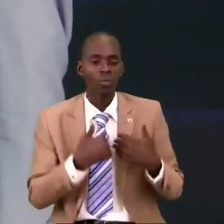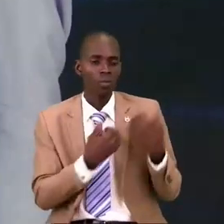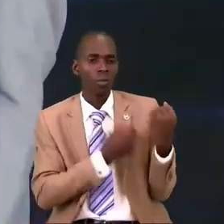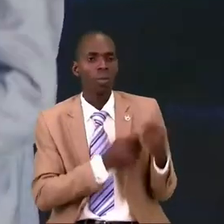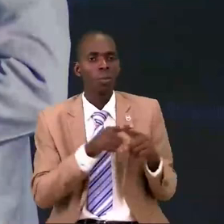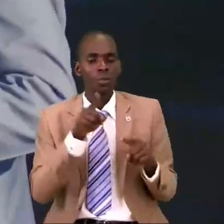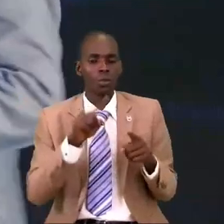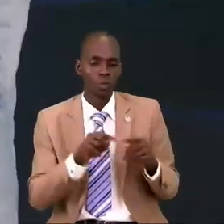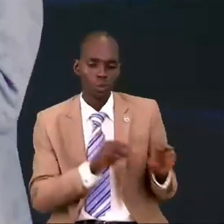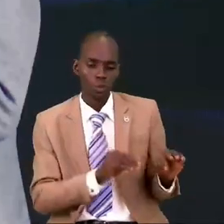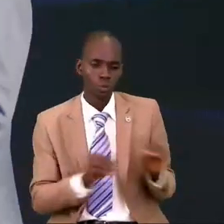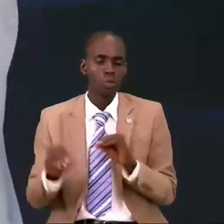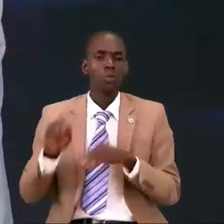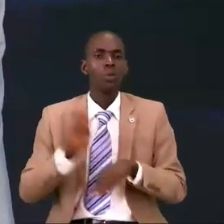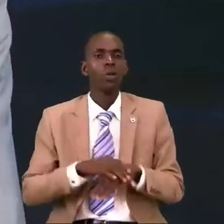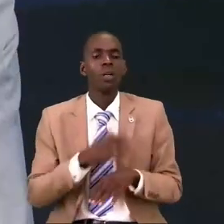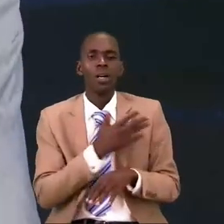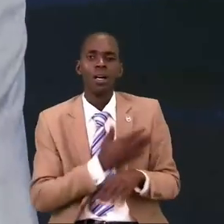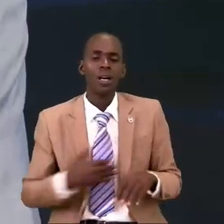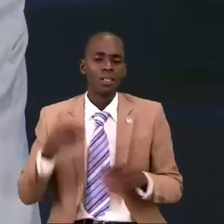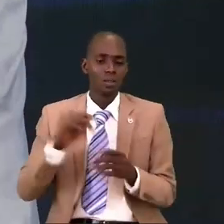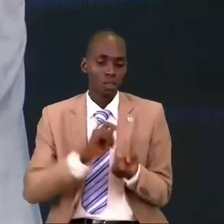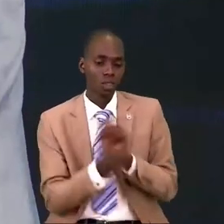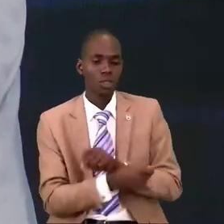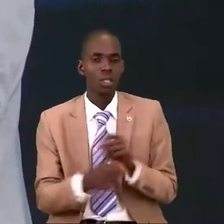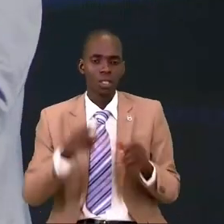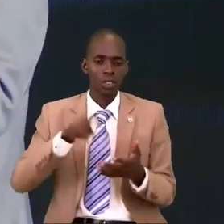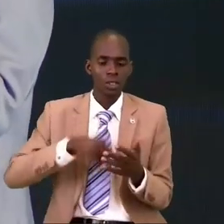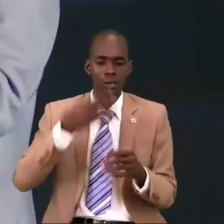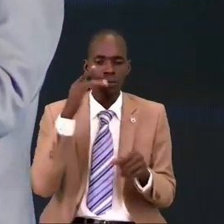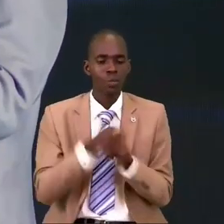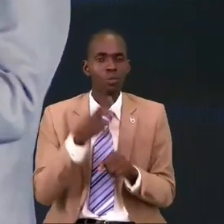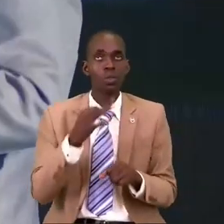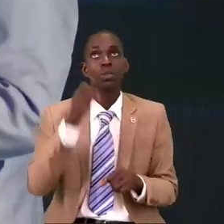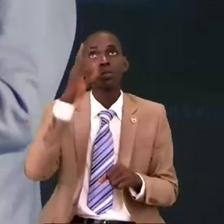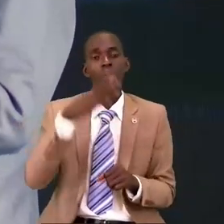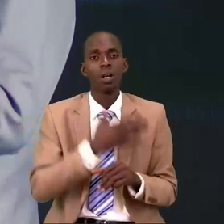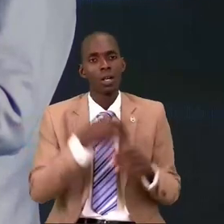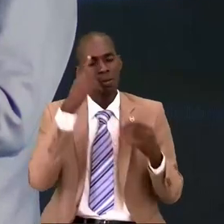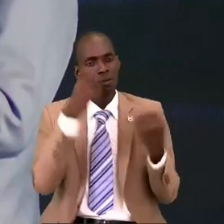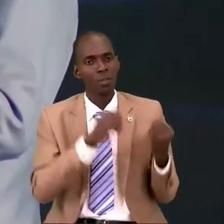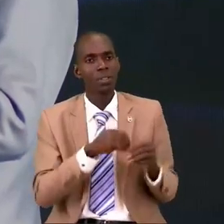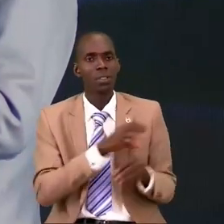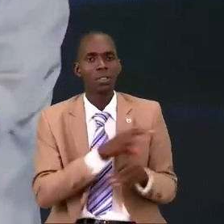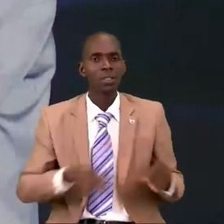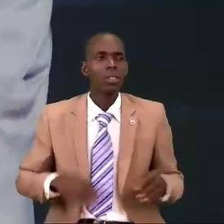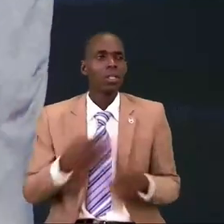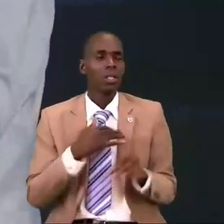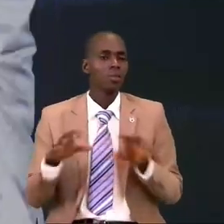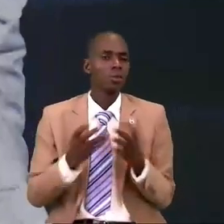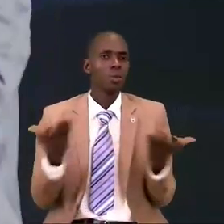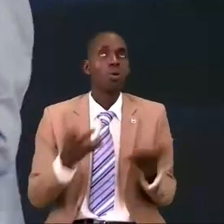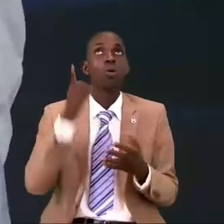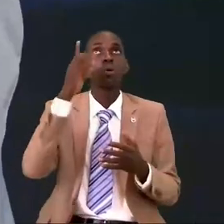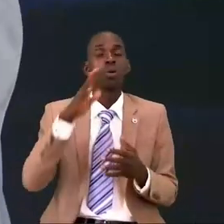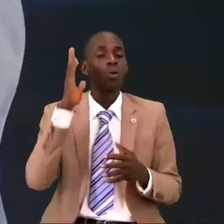la foi en Christ. Et ce que Christ fera de toi, ce que Dieu fera. Et tu es en train d'emmagasiner ça, de recevoir les